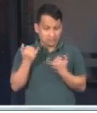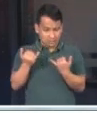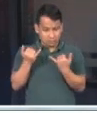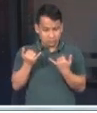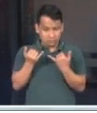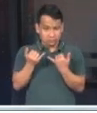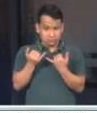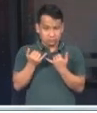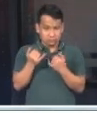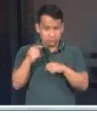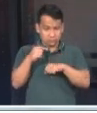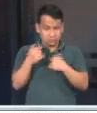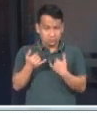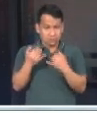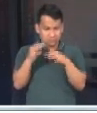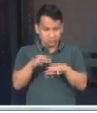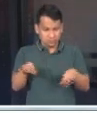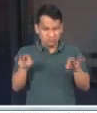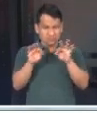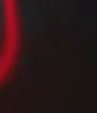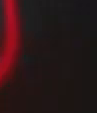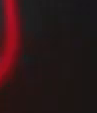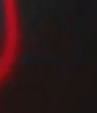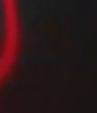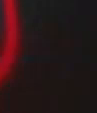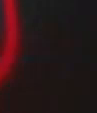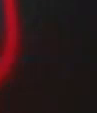ito must provide.